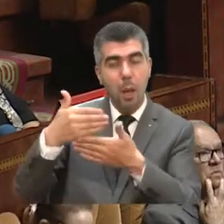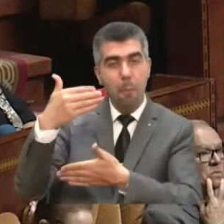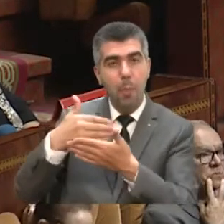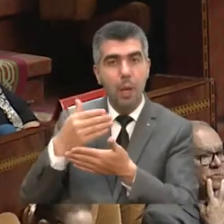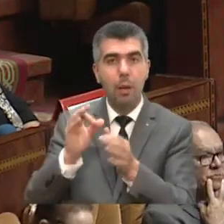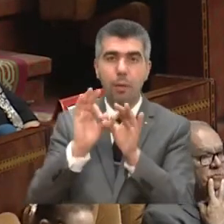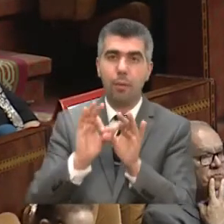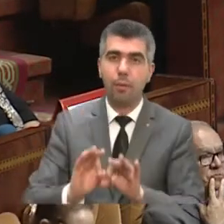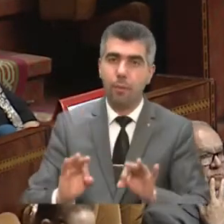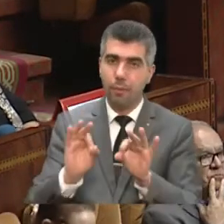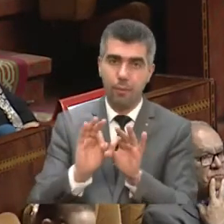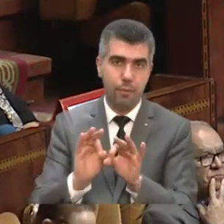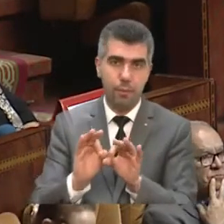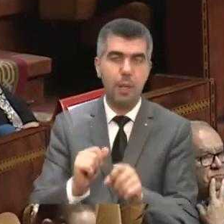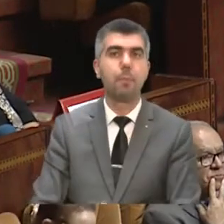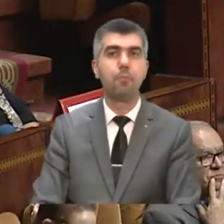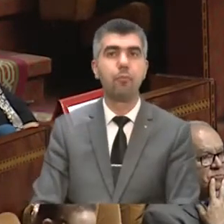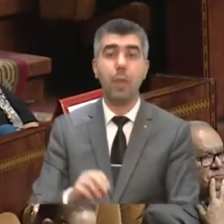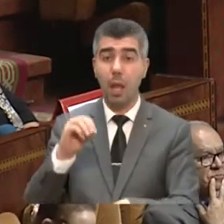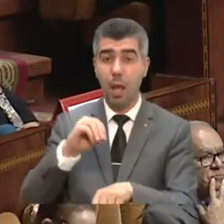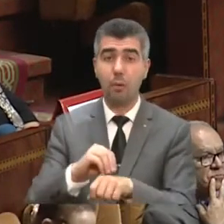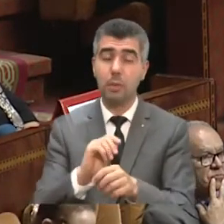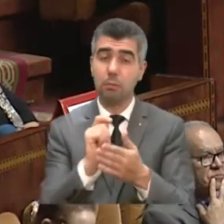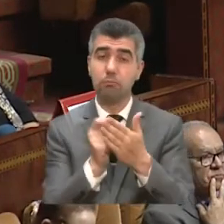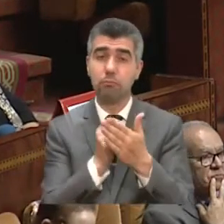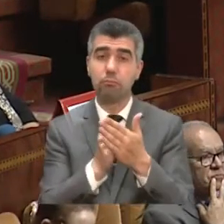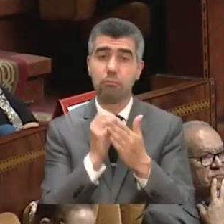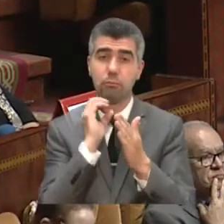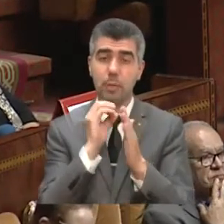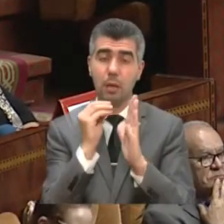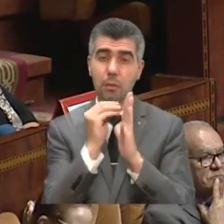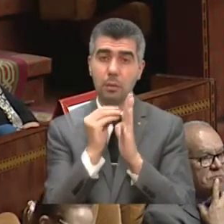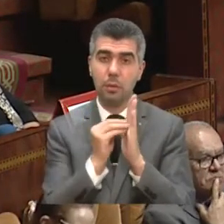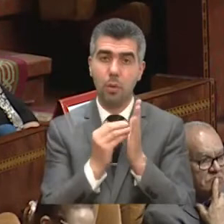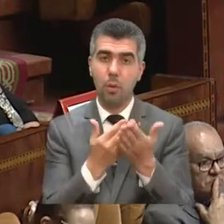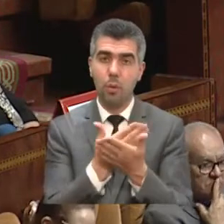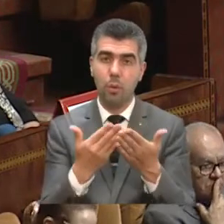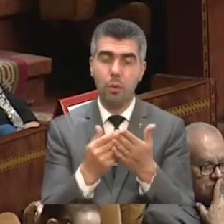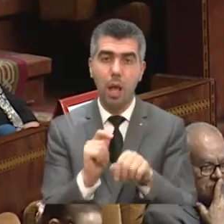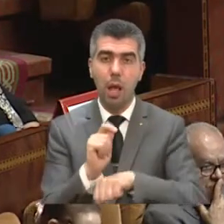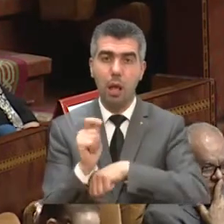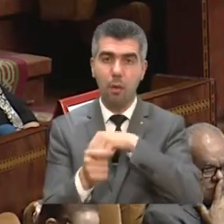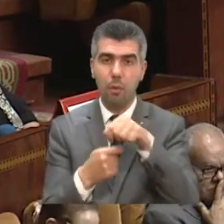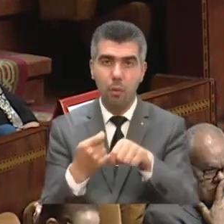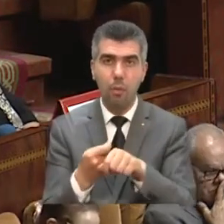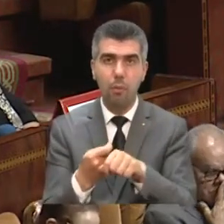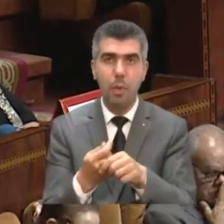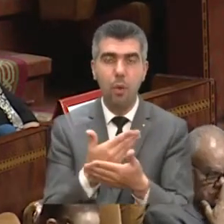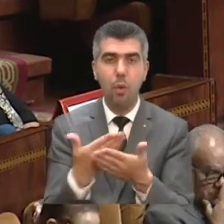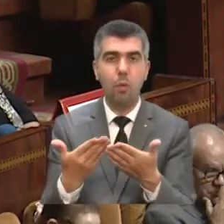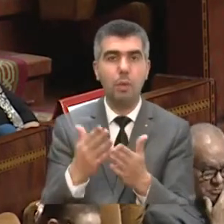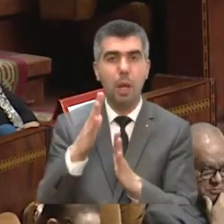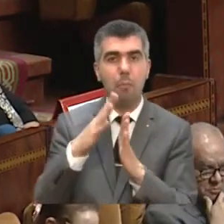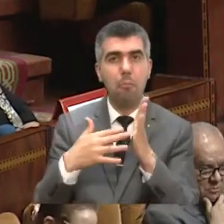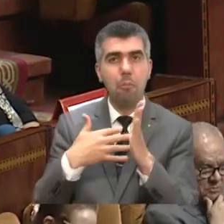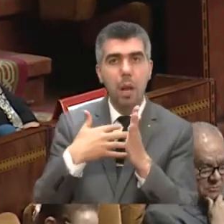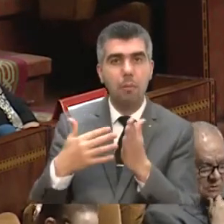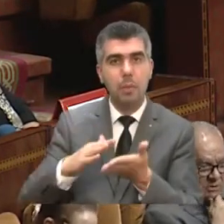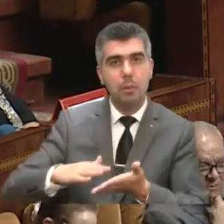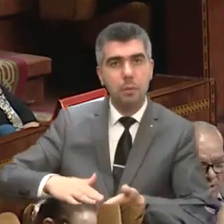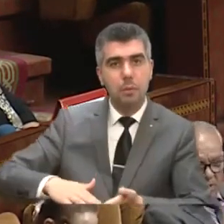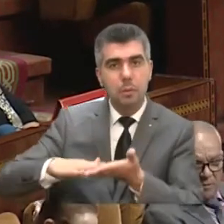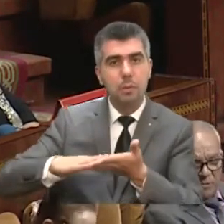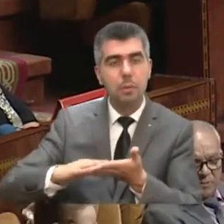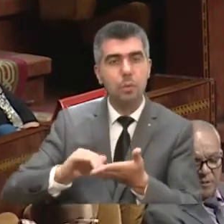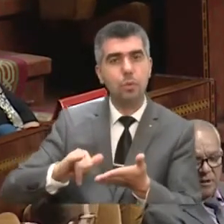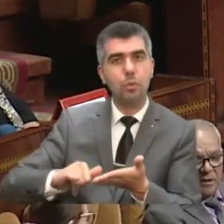الصاعدة. كما نسجل بأسف كبير عدم وفائكم بإعطاء الأولوية للعالم القروي على مستوى تنفيذ برنامج القرب من أجل تمكين الشباب من فضاء